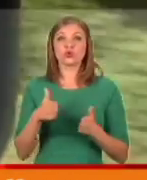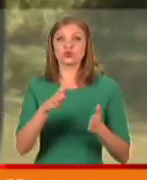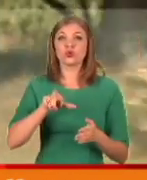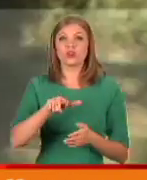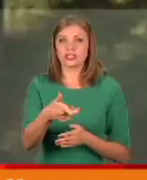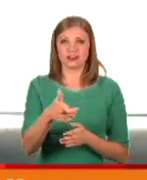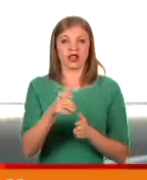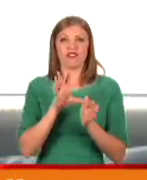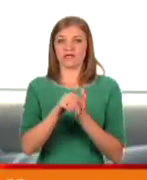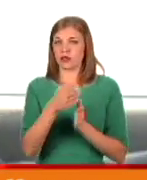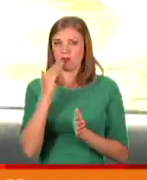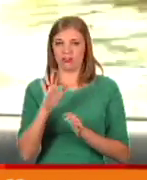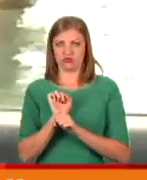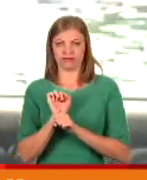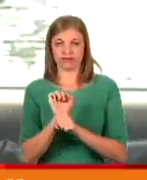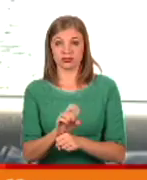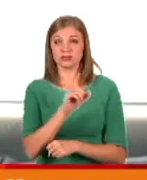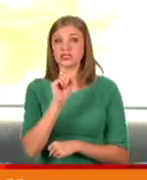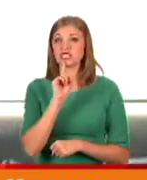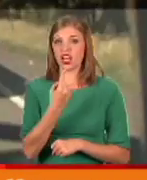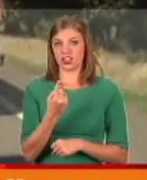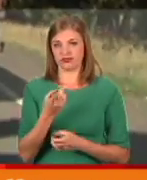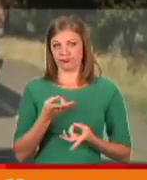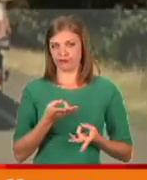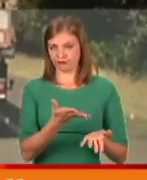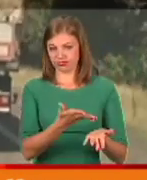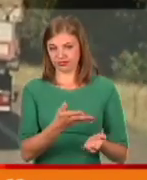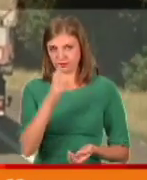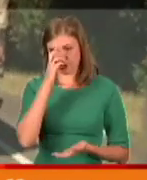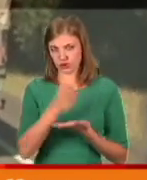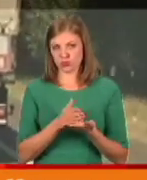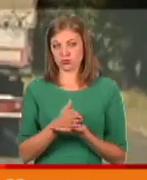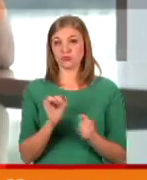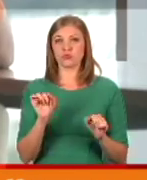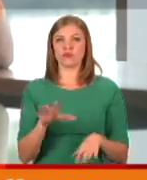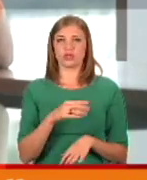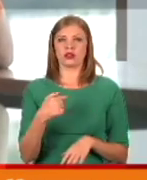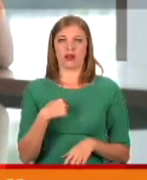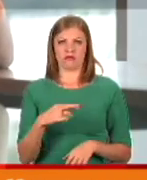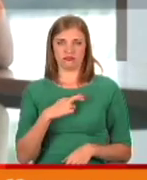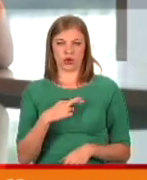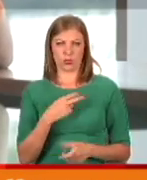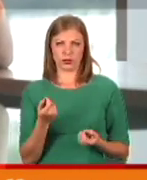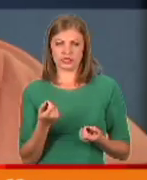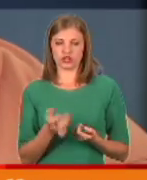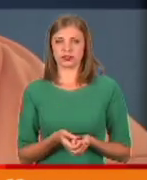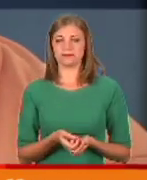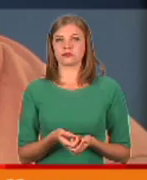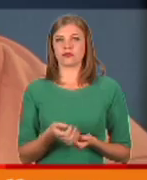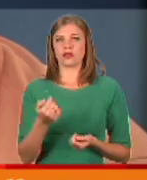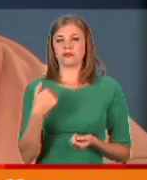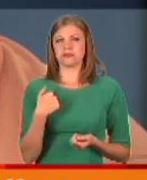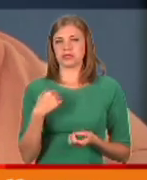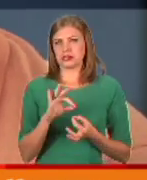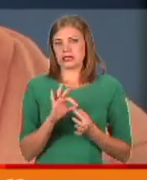карту не втілюють, а лише гальмують. І за рік залишає держслужбу. Ну, можливо, я егоїстичний навіть підприємець. Мені